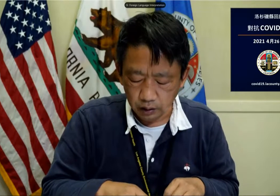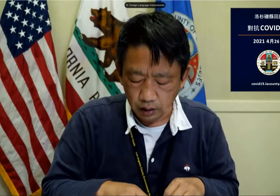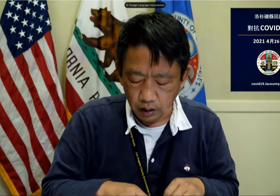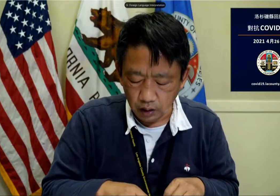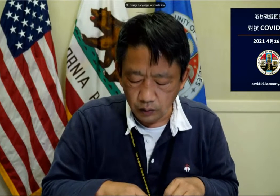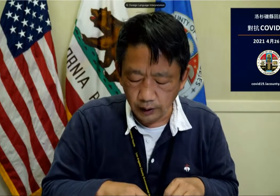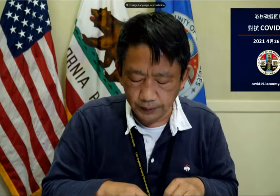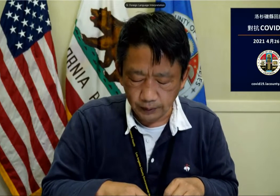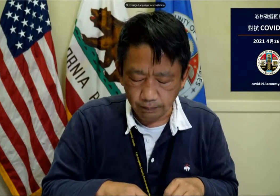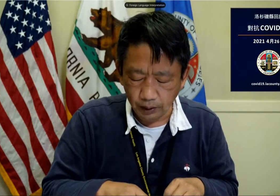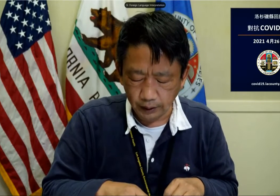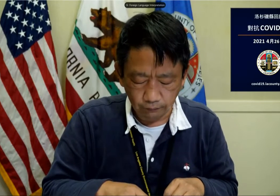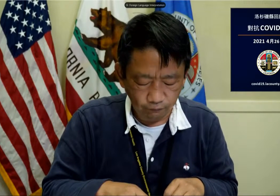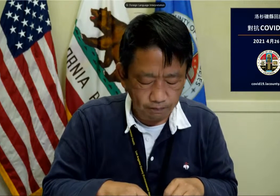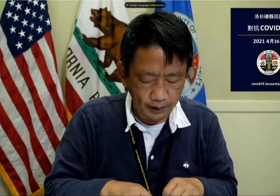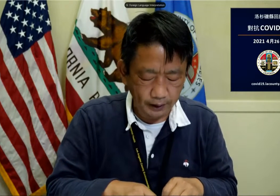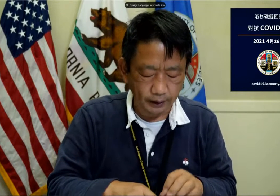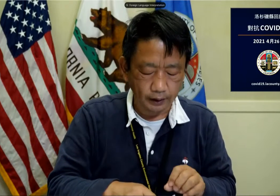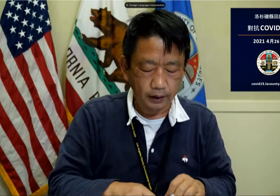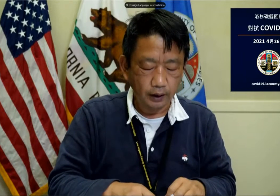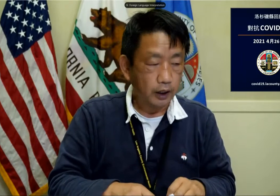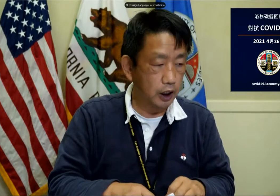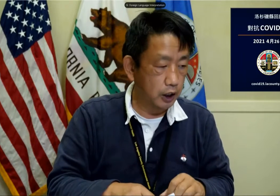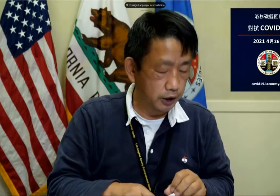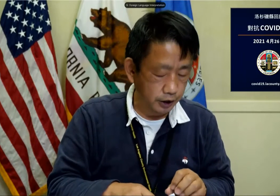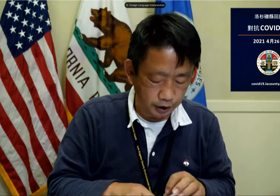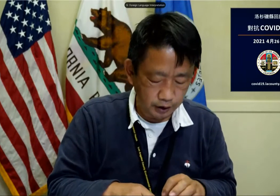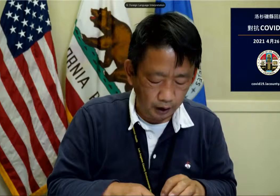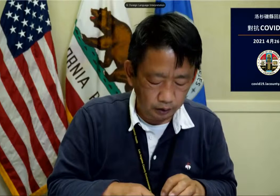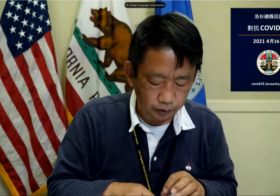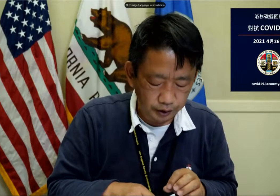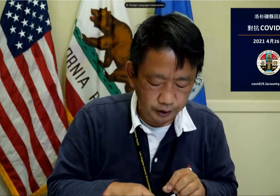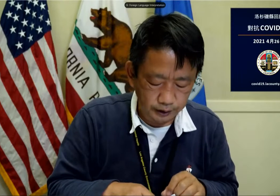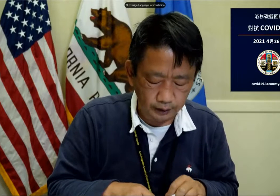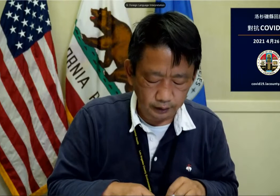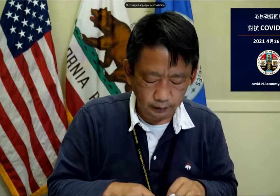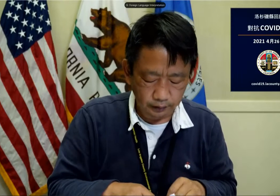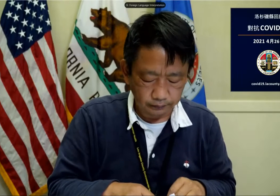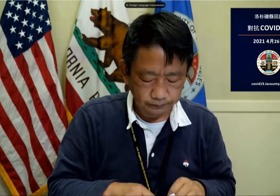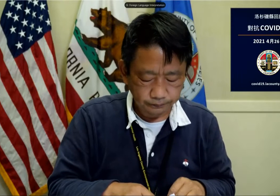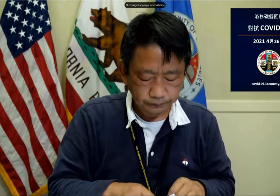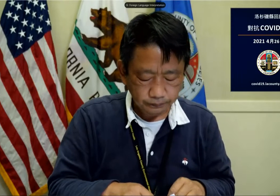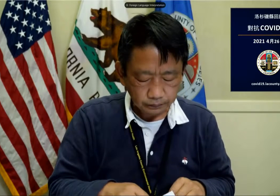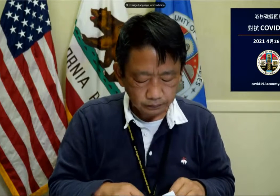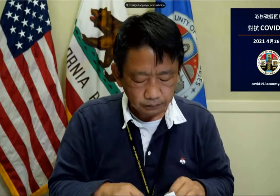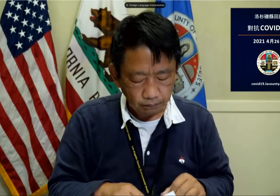及农业品分配地以及长途汽车站。